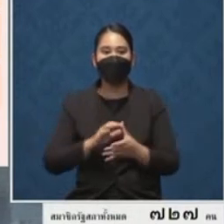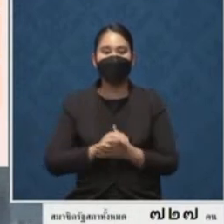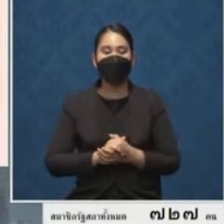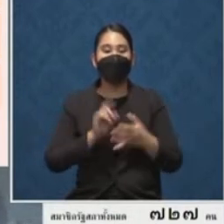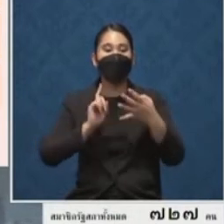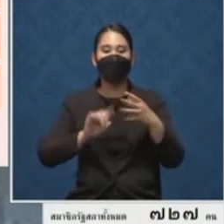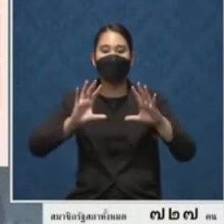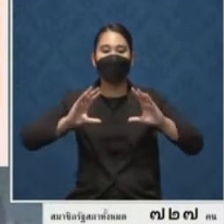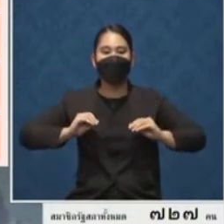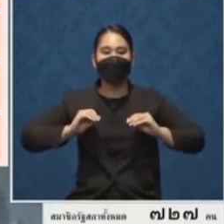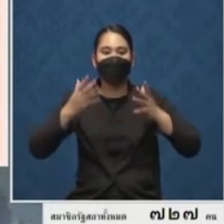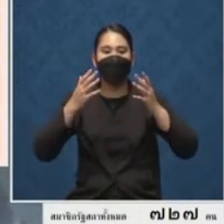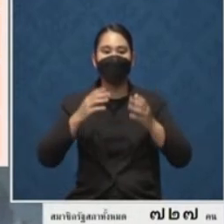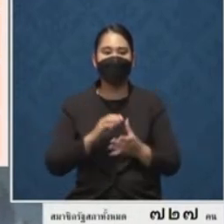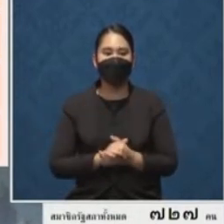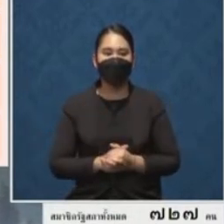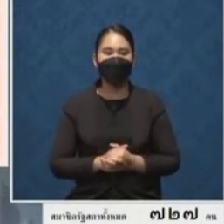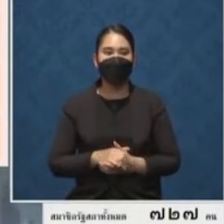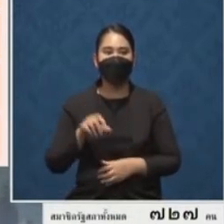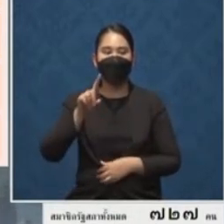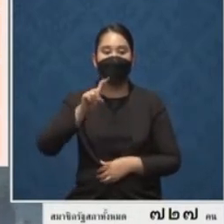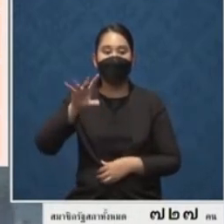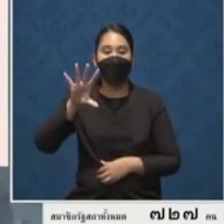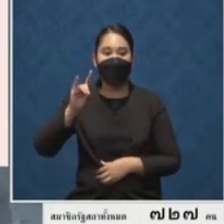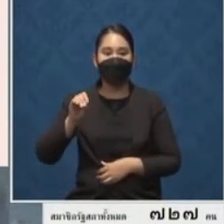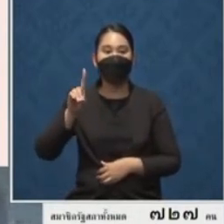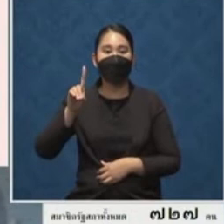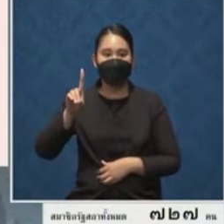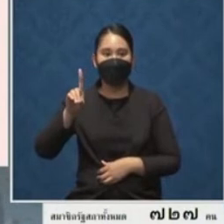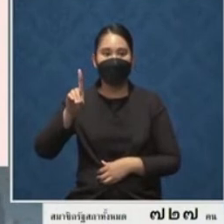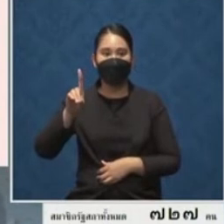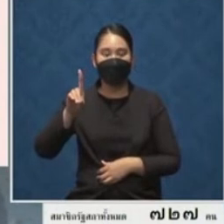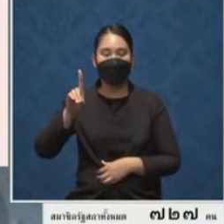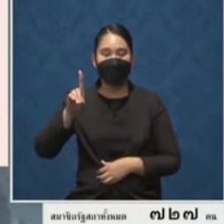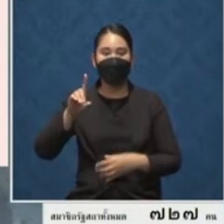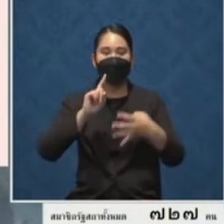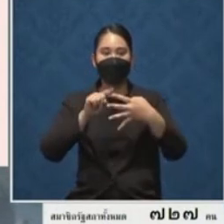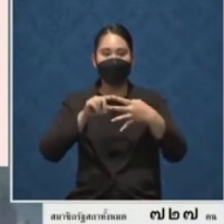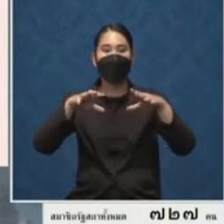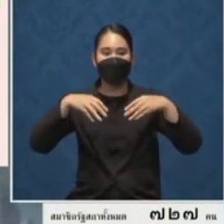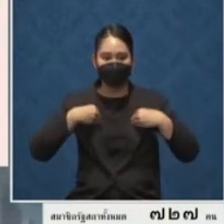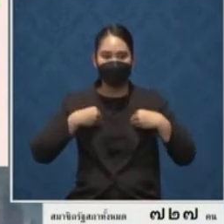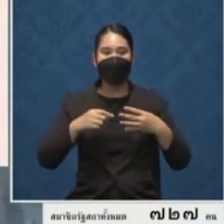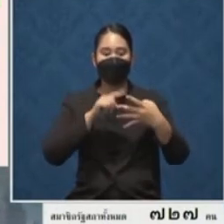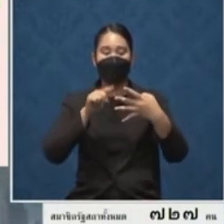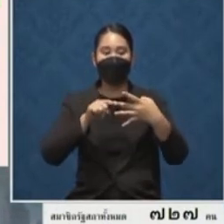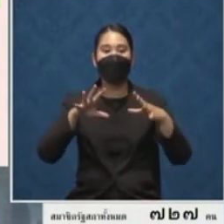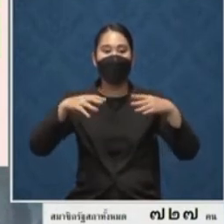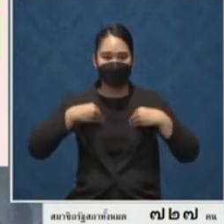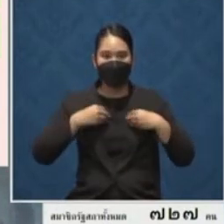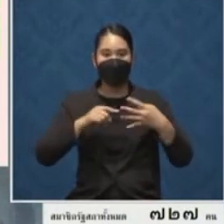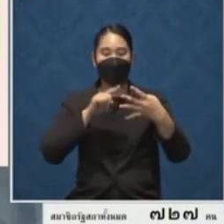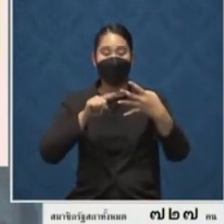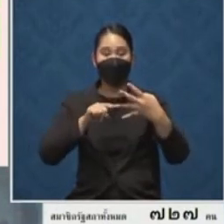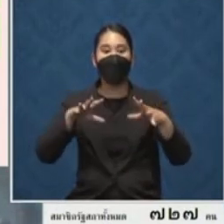การ 181นายเดชทวีศรีวิชัย 1รับหลักการ2รับหลักการ3รับหลัก